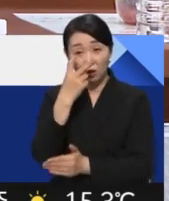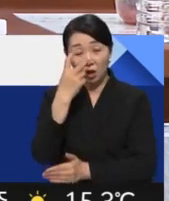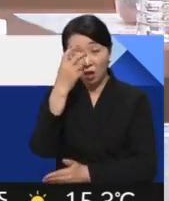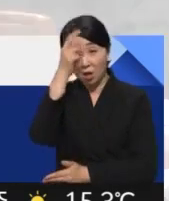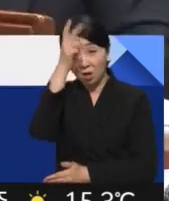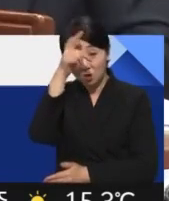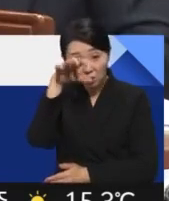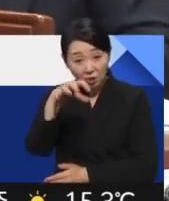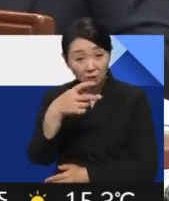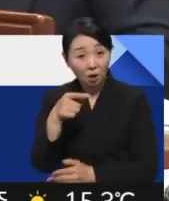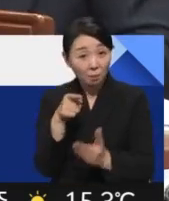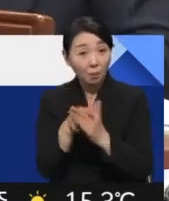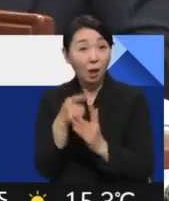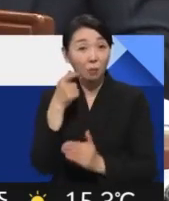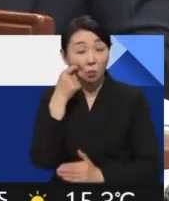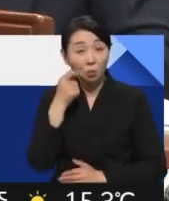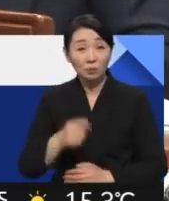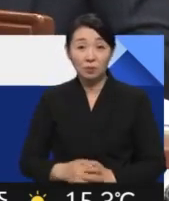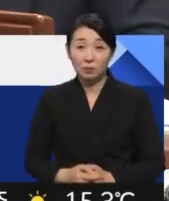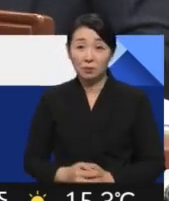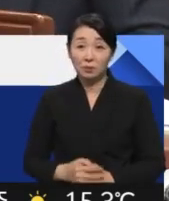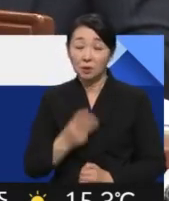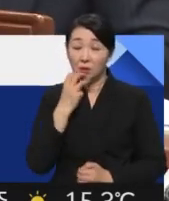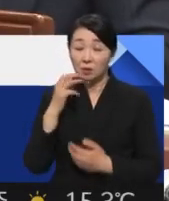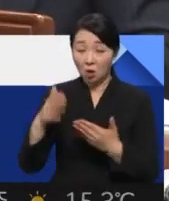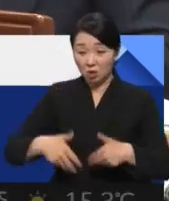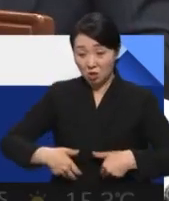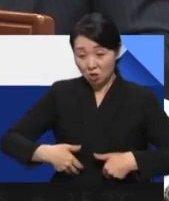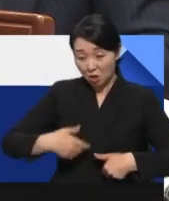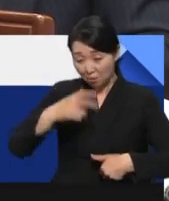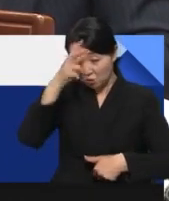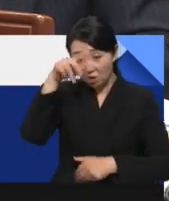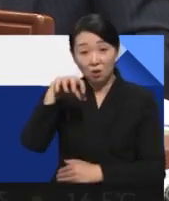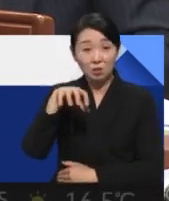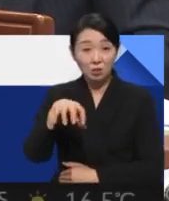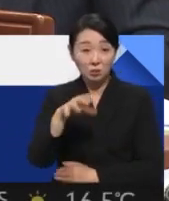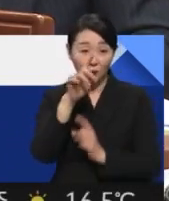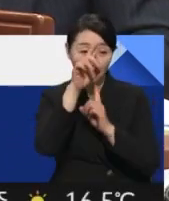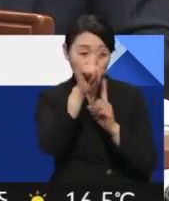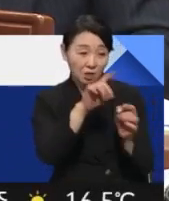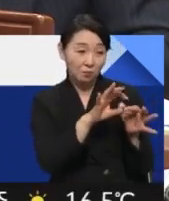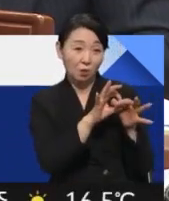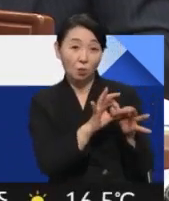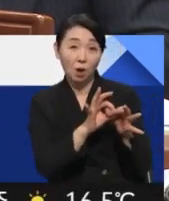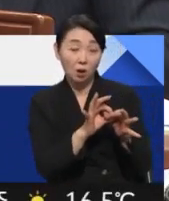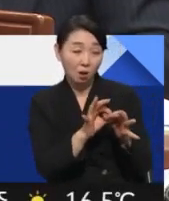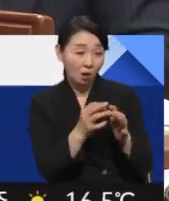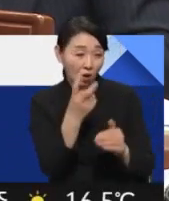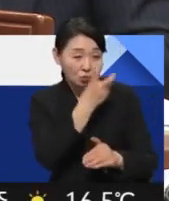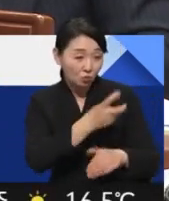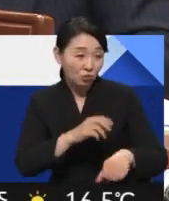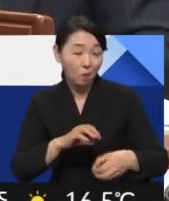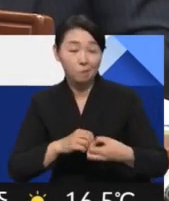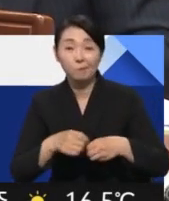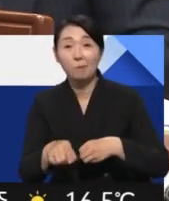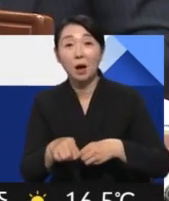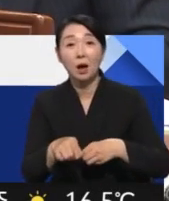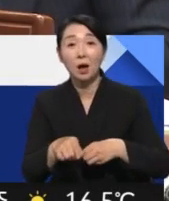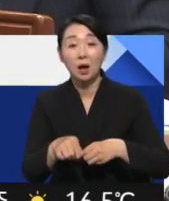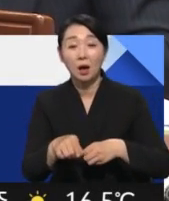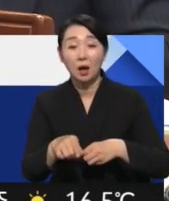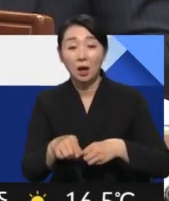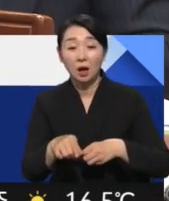말입니까? 경기 남부청에 대해서 이재명 관련된 수사에 대해서 얼마나 부실했는지 얼마나 잘못하고